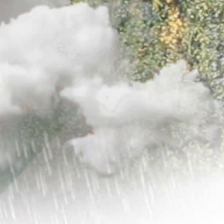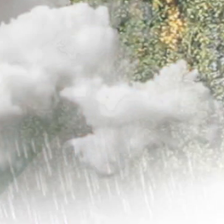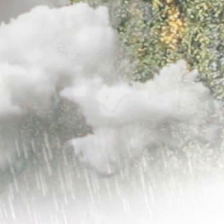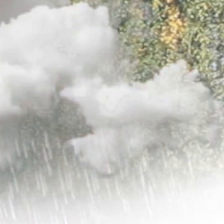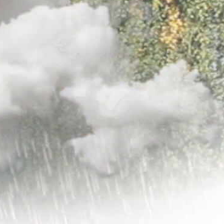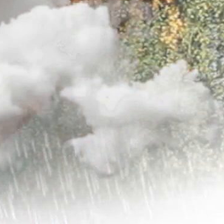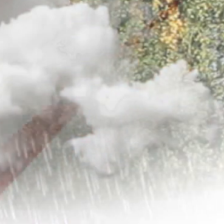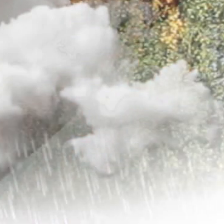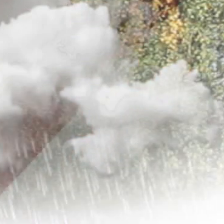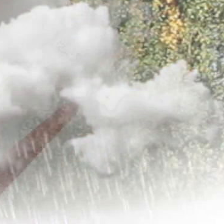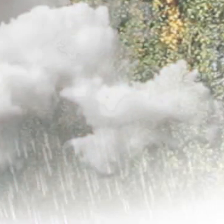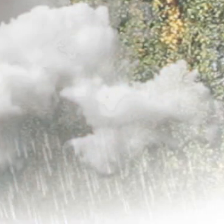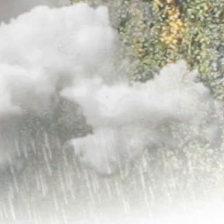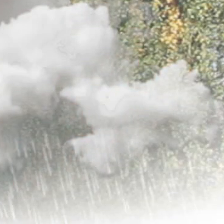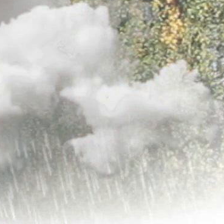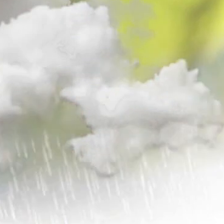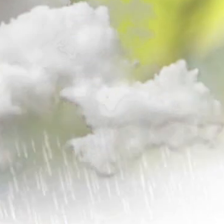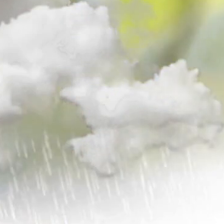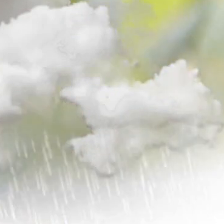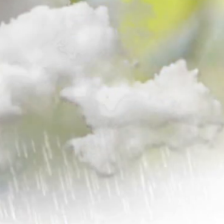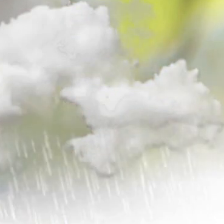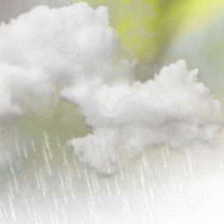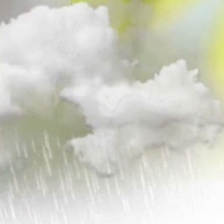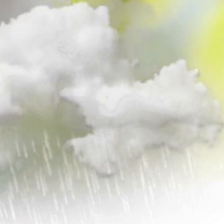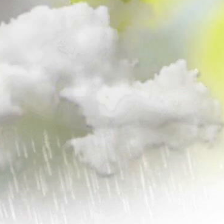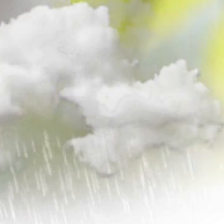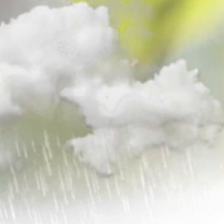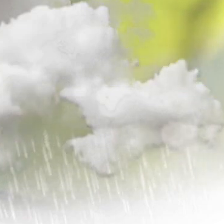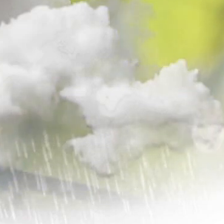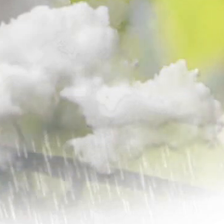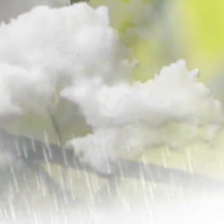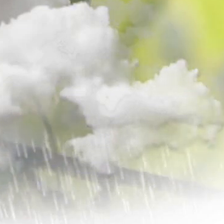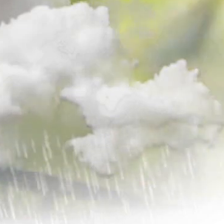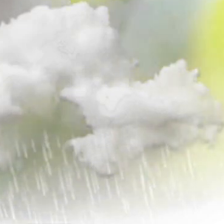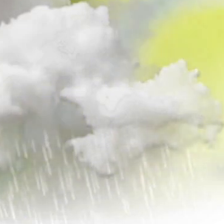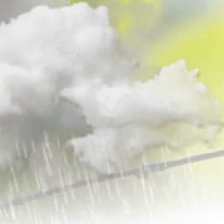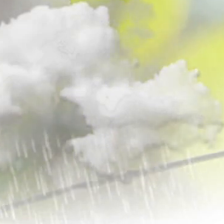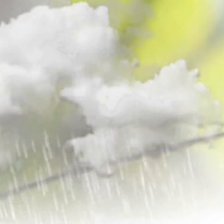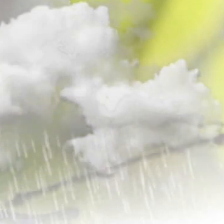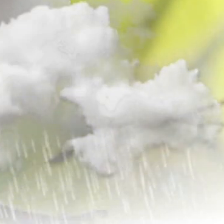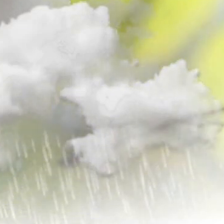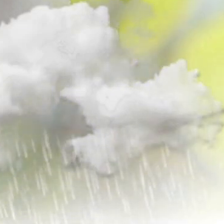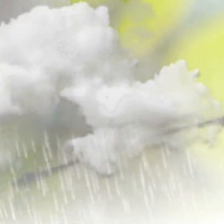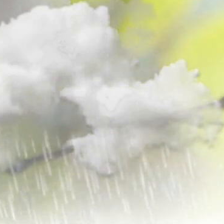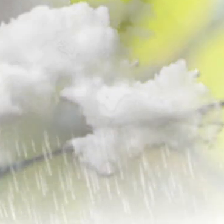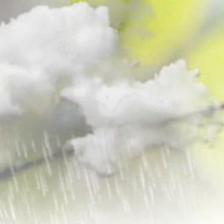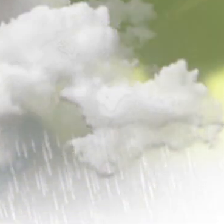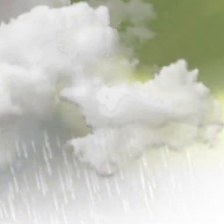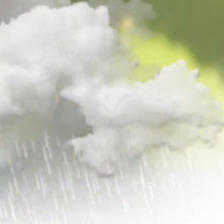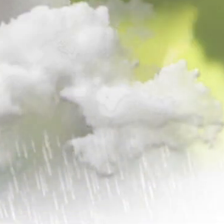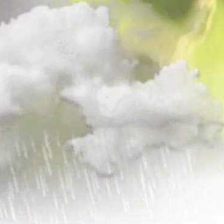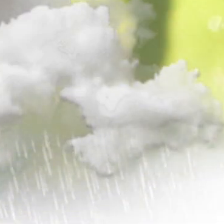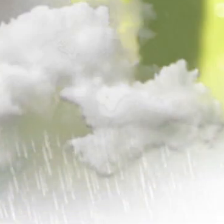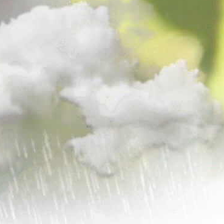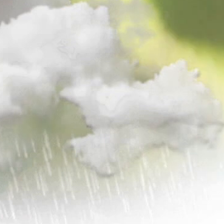Ашмянах і Смаргоні прагназуецца каля 5 градусаў цяпла раніцай, да 11 градусаў паветра прагрэецца днём і да